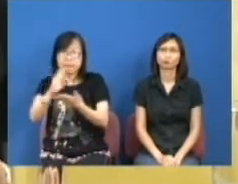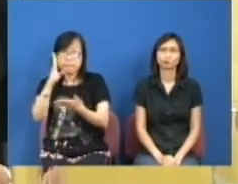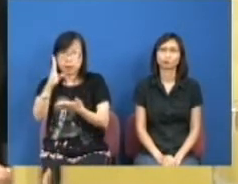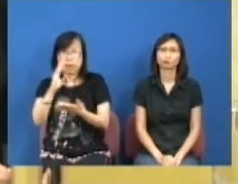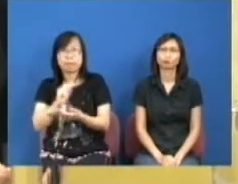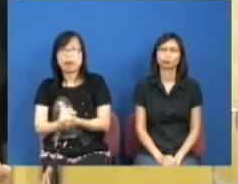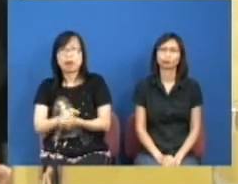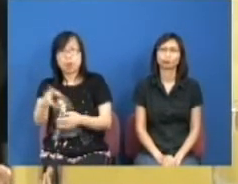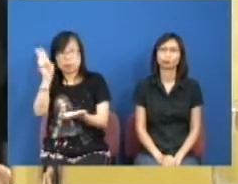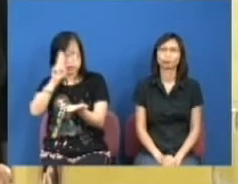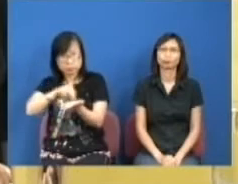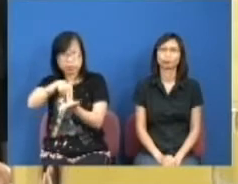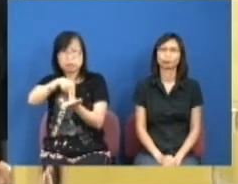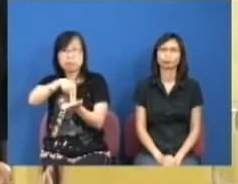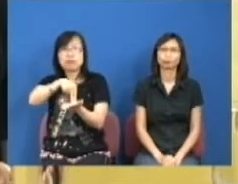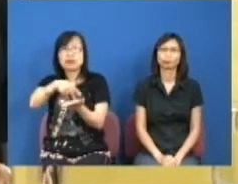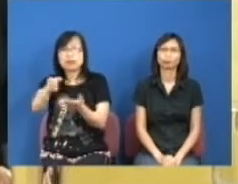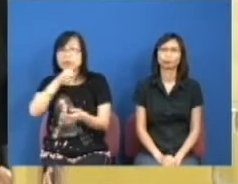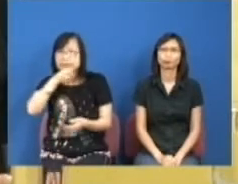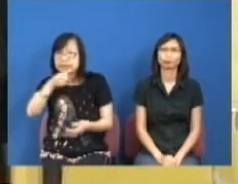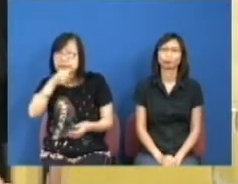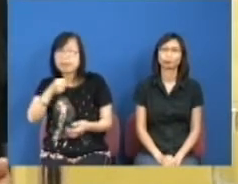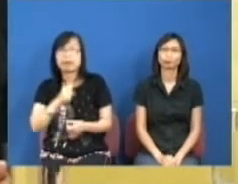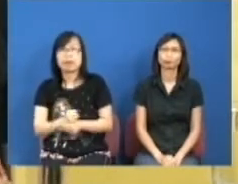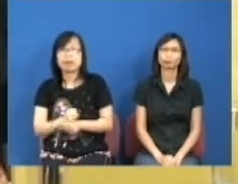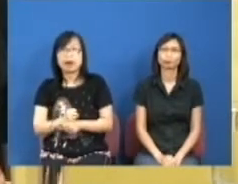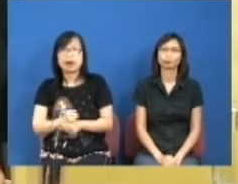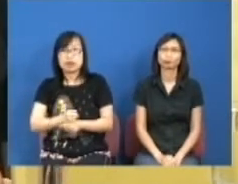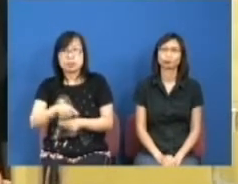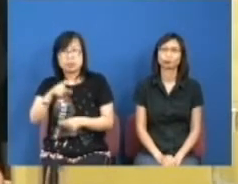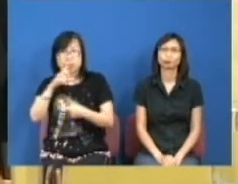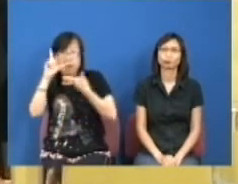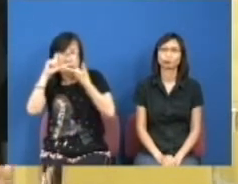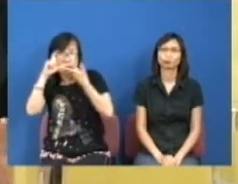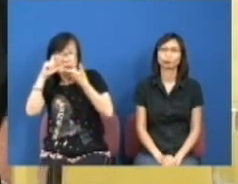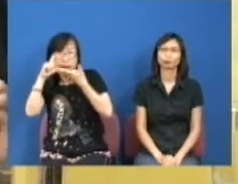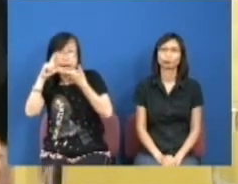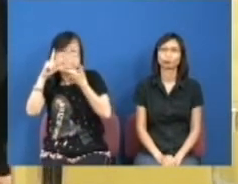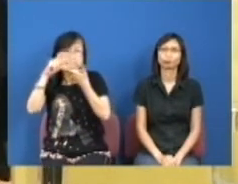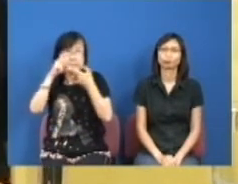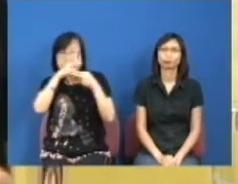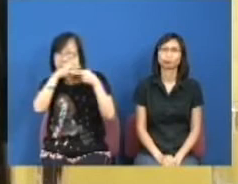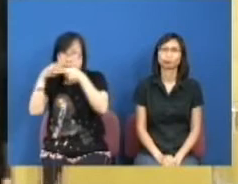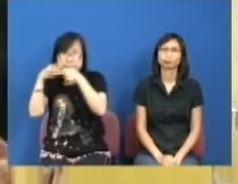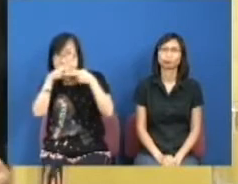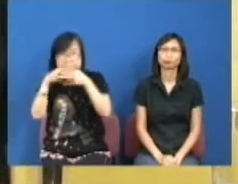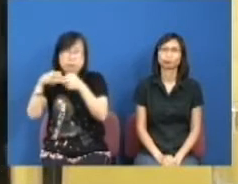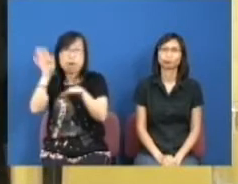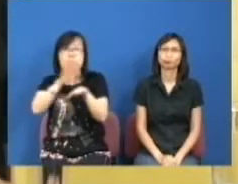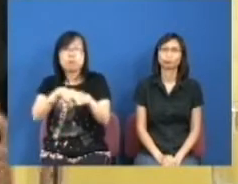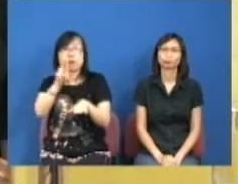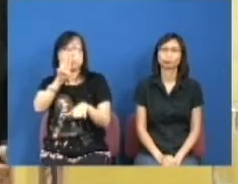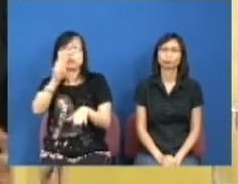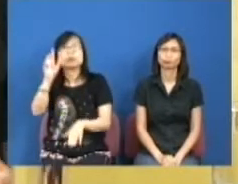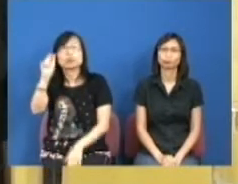做一個獨立的記者啦，嚇揸起自己的相機跟住就拍啦，咁然後將個片擠上去 YouTube， 咁樣亦都